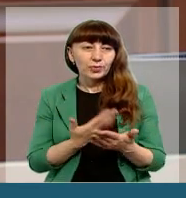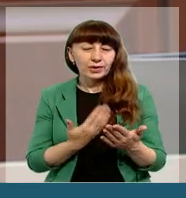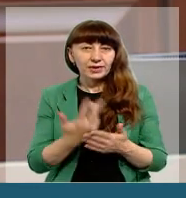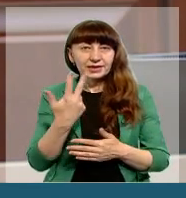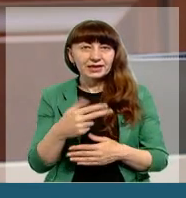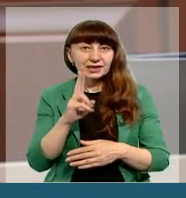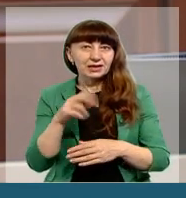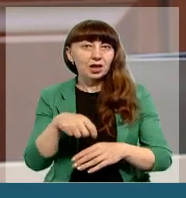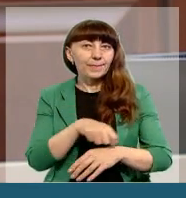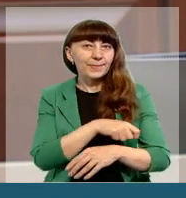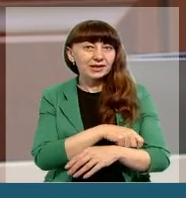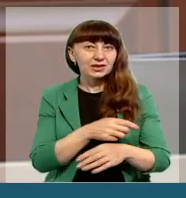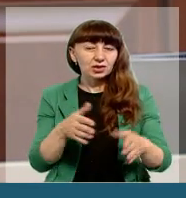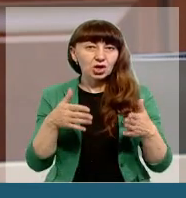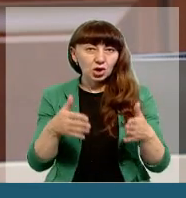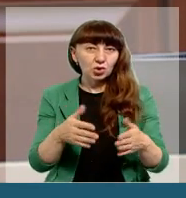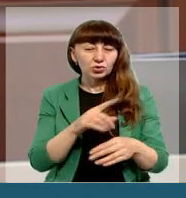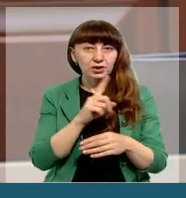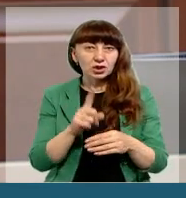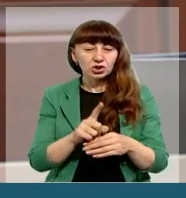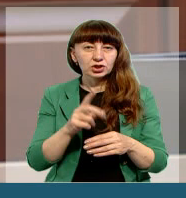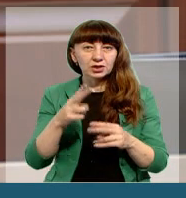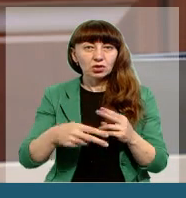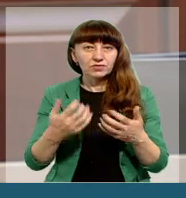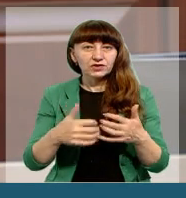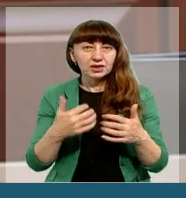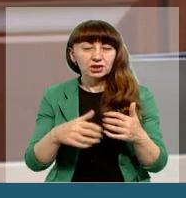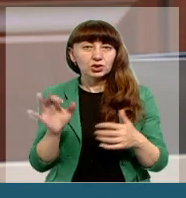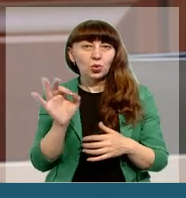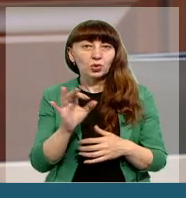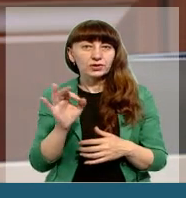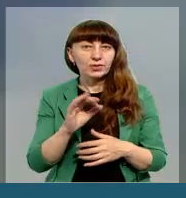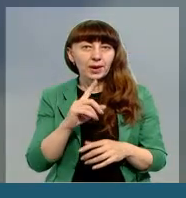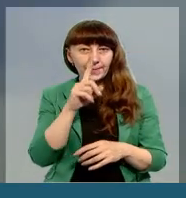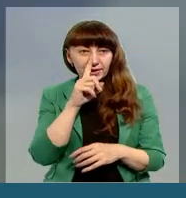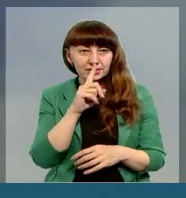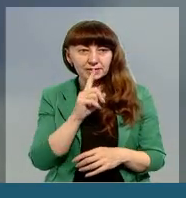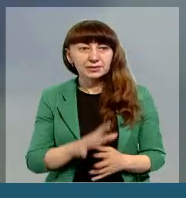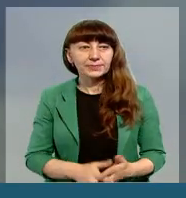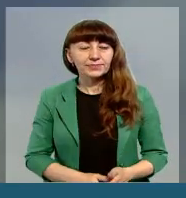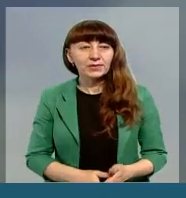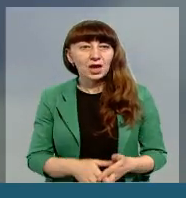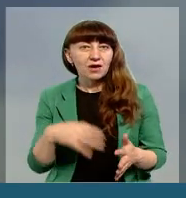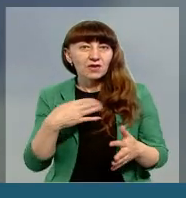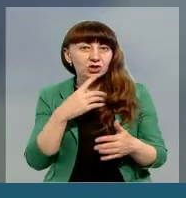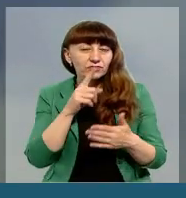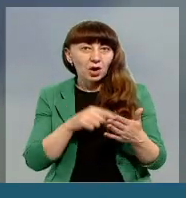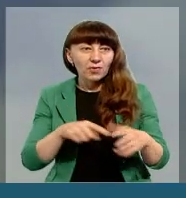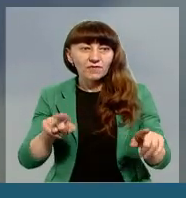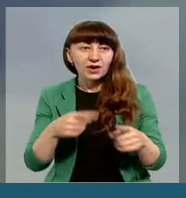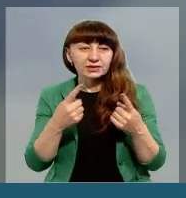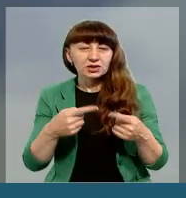3 километров. Работы должны будут завершены тоже в середине октября месяца. Не менее важный вопрос – это